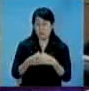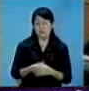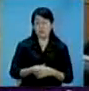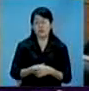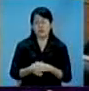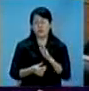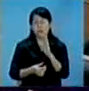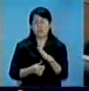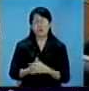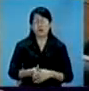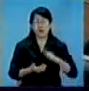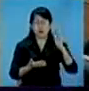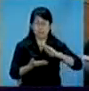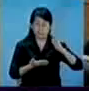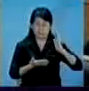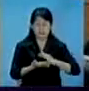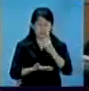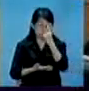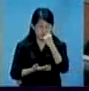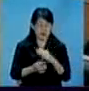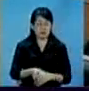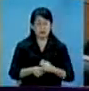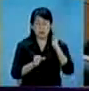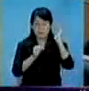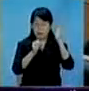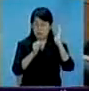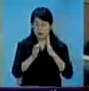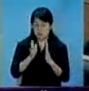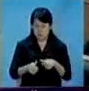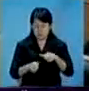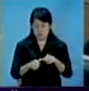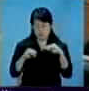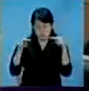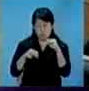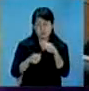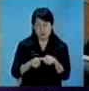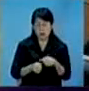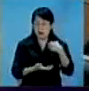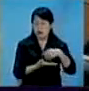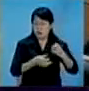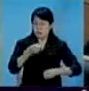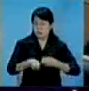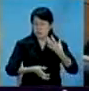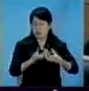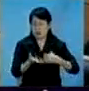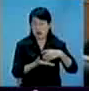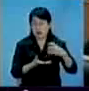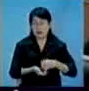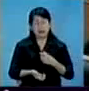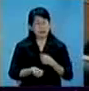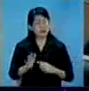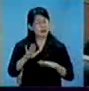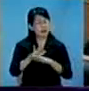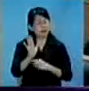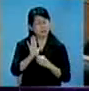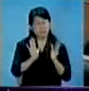อัลจาซีราที่เขานำเสนอออกมานะครับสัมภาษณ์คนที่อยู่ในเหตุการณ์เขาเล่าเลยแต่ผมไม่อยากเอามาเป็นหลักฐานครับนั่นคือคำบอกเล่าเข